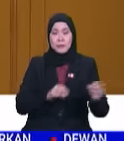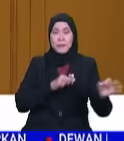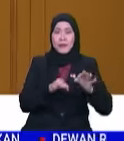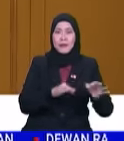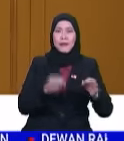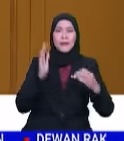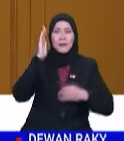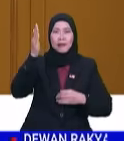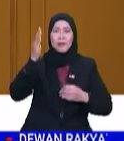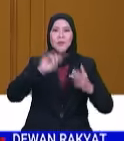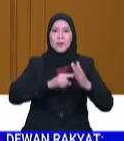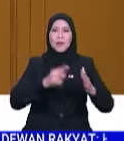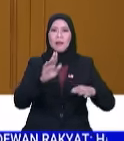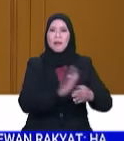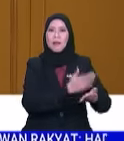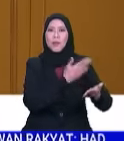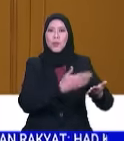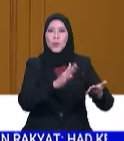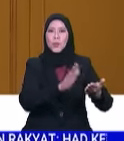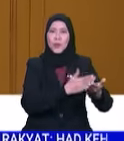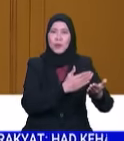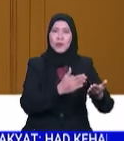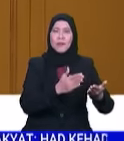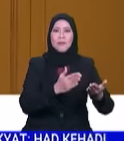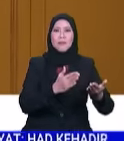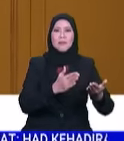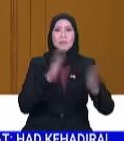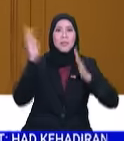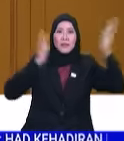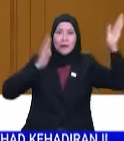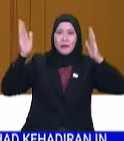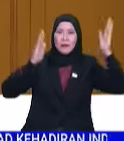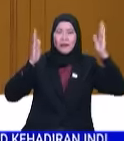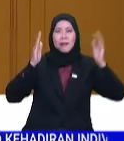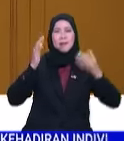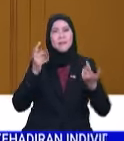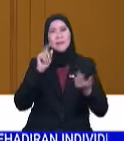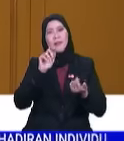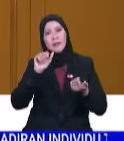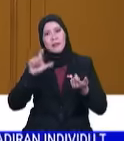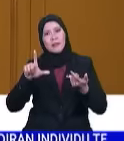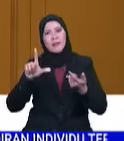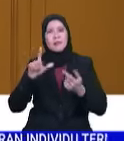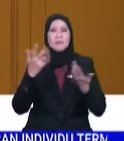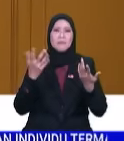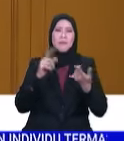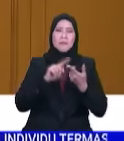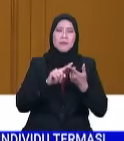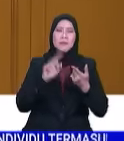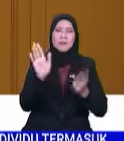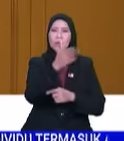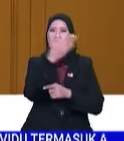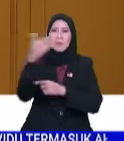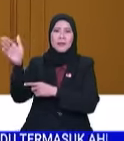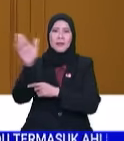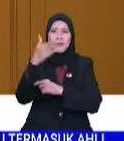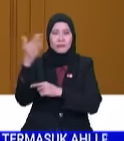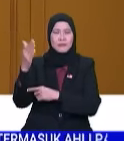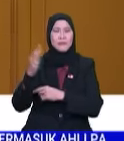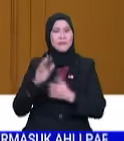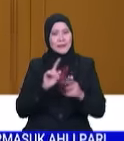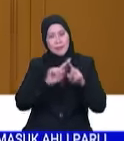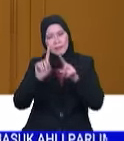lagu-lagu patriotisme. Contohnya seperti lagu tanggal 31 Ogos, Kerana Mulut Malaysia, Jalur Gemilang dan sebagainya lagi. Tujuan lain